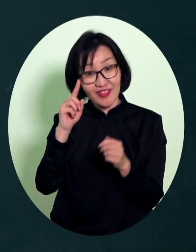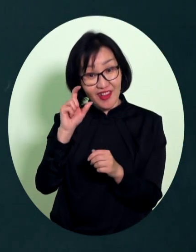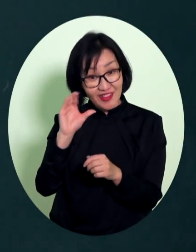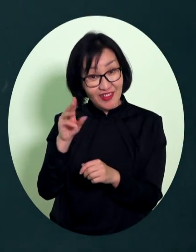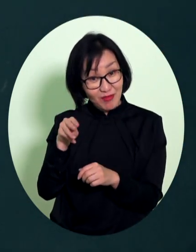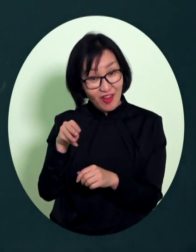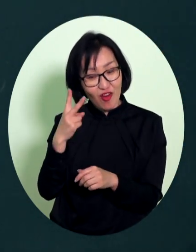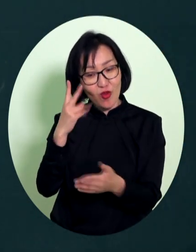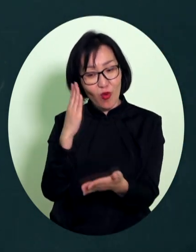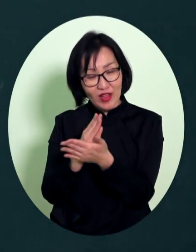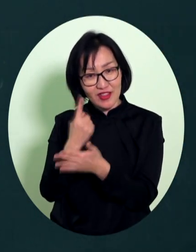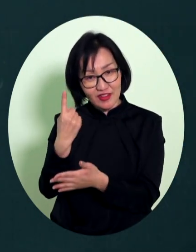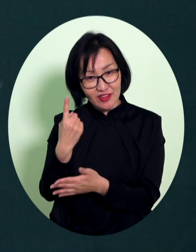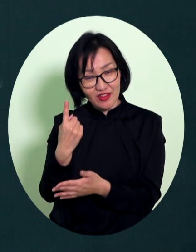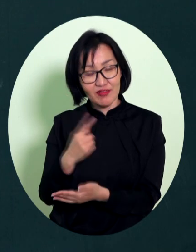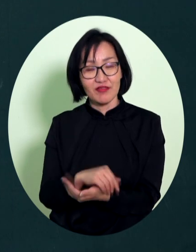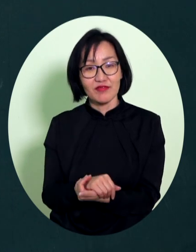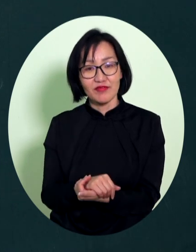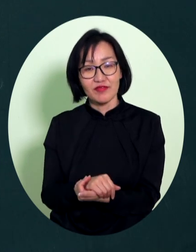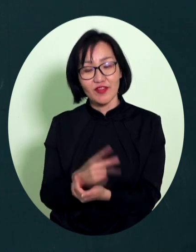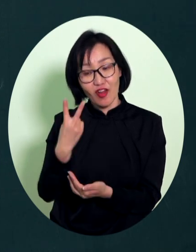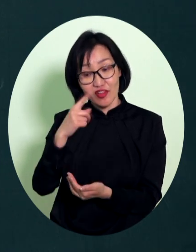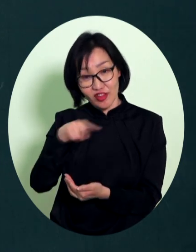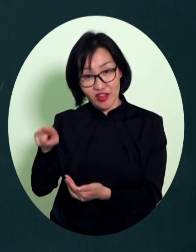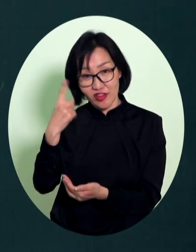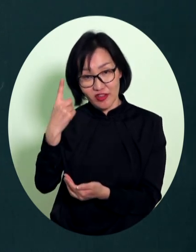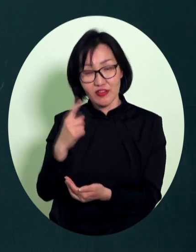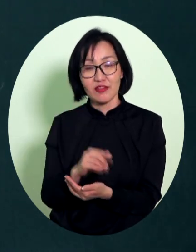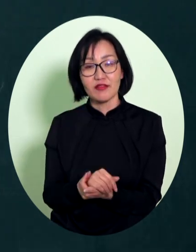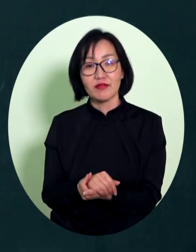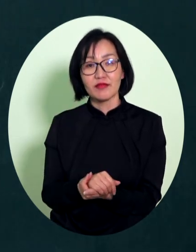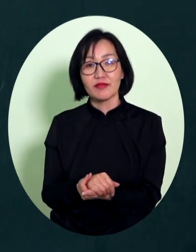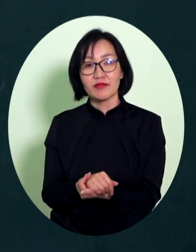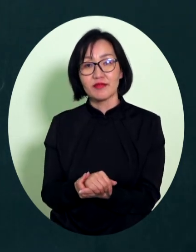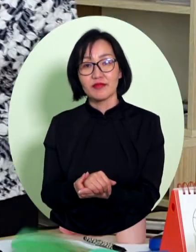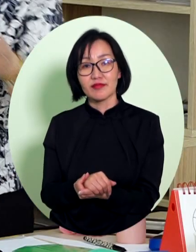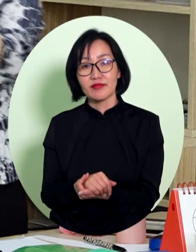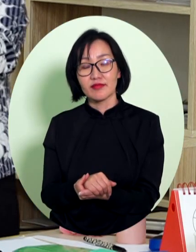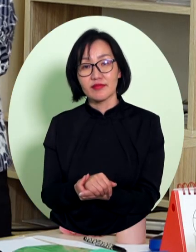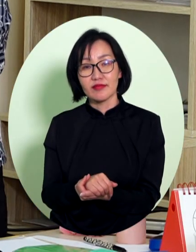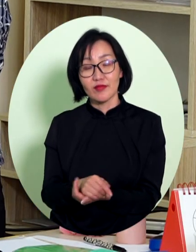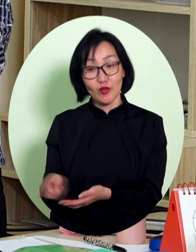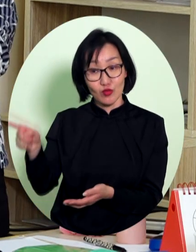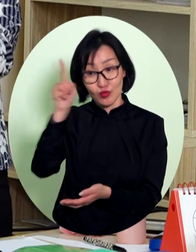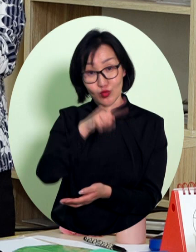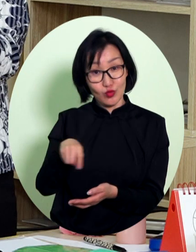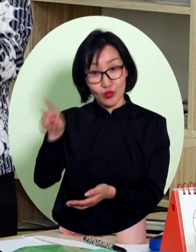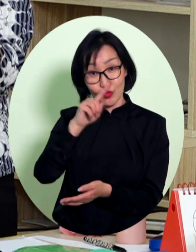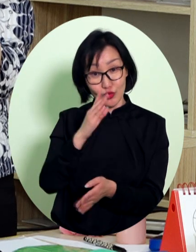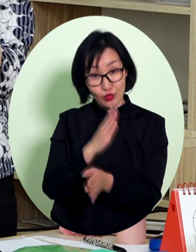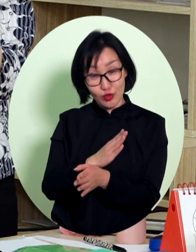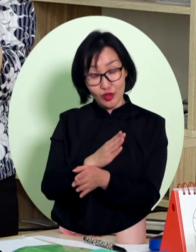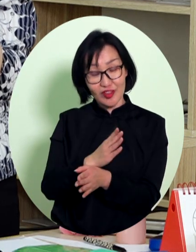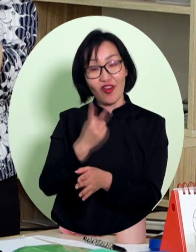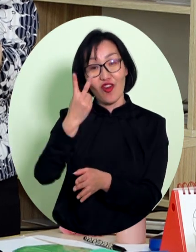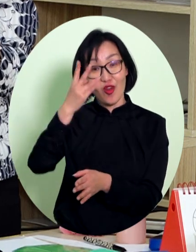2-1 хэсэг. 2 тэнцээ хуваасан 2-1 хэсэг. дугуйгаа зураад